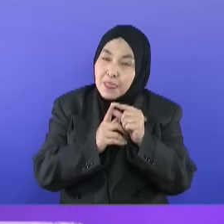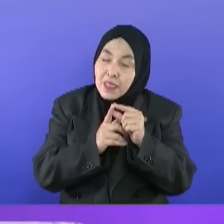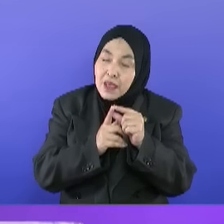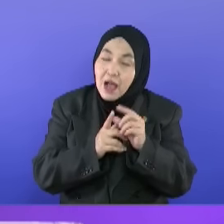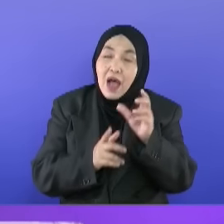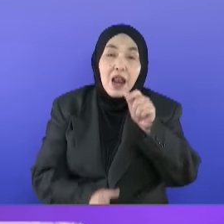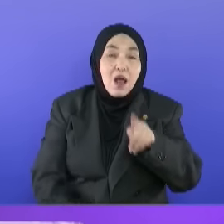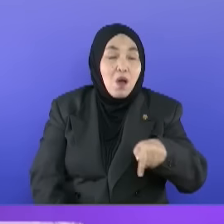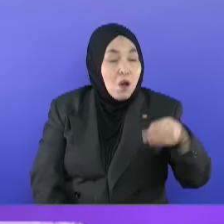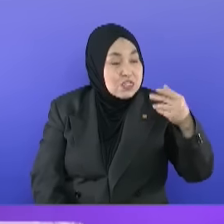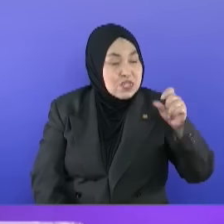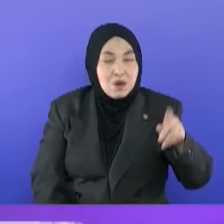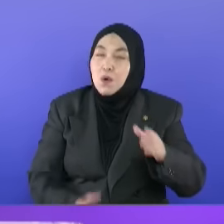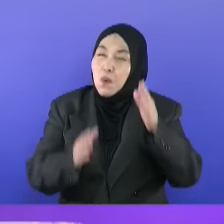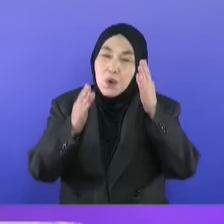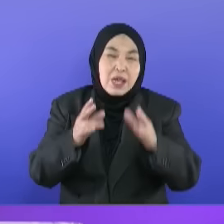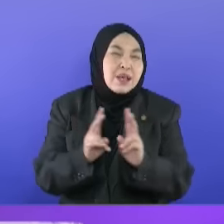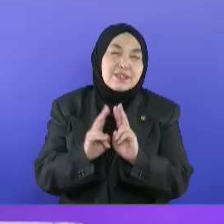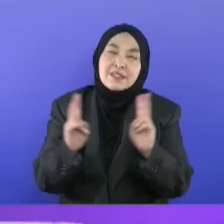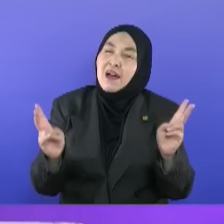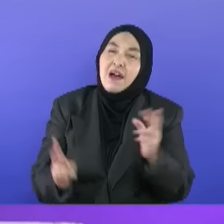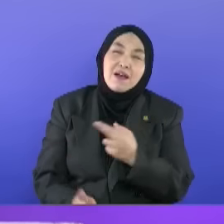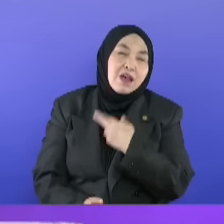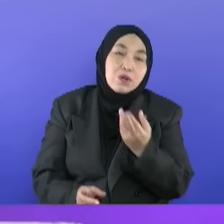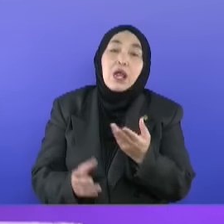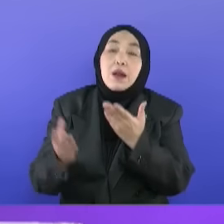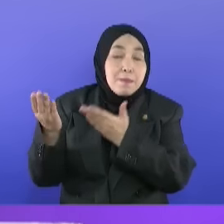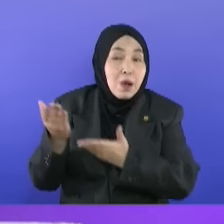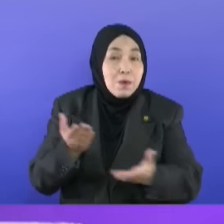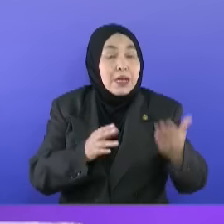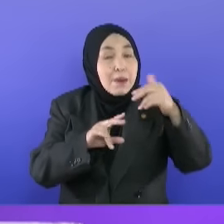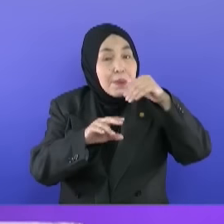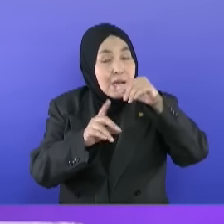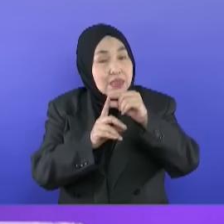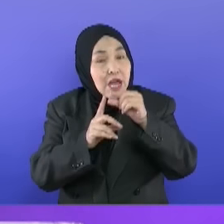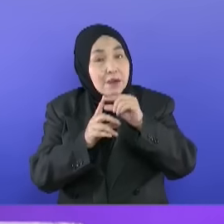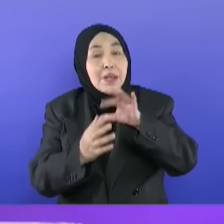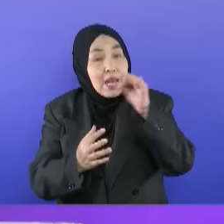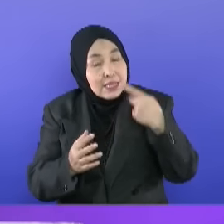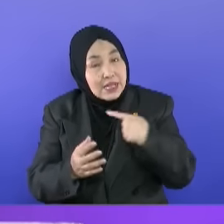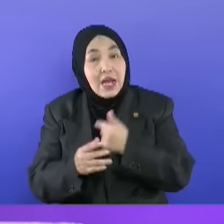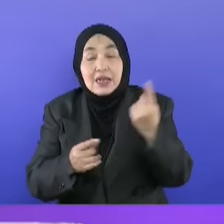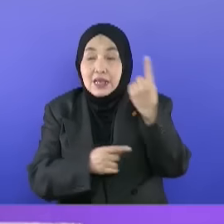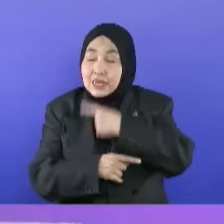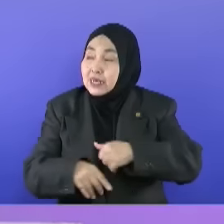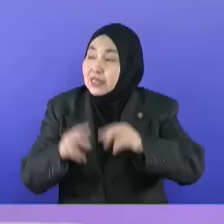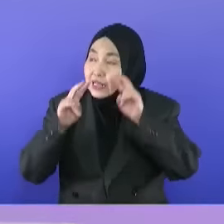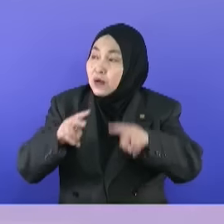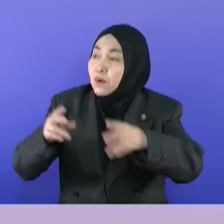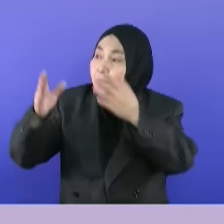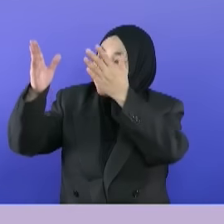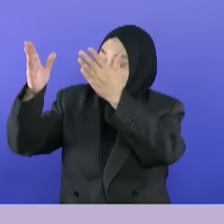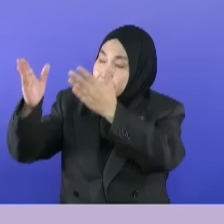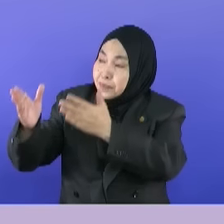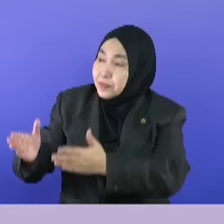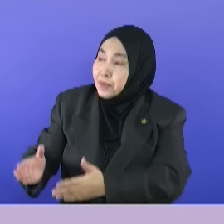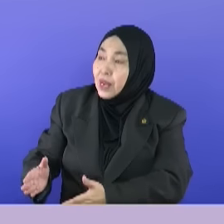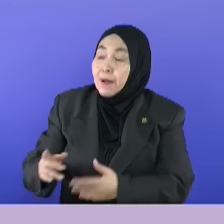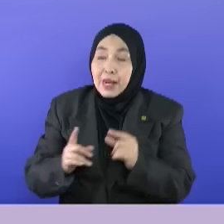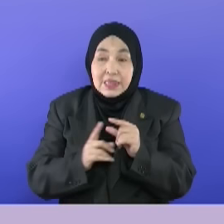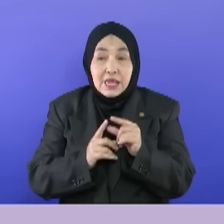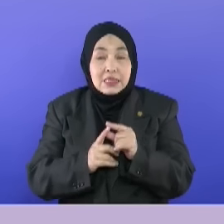al-khasirun. Orang yang amat rugi. Dan ini membawa kita kepada perkataan pilihan kita pada hari ini. Kita saksikan iaitu perkataannya